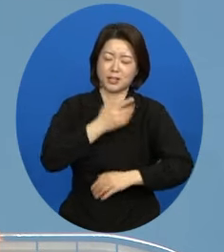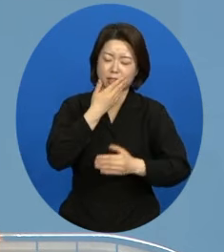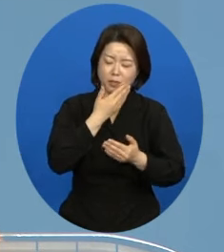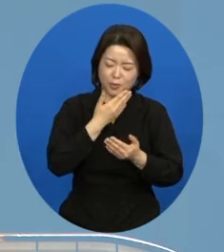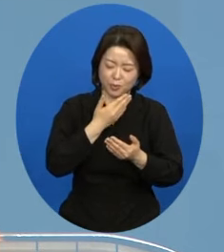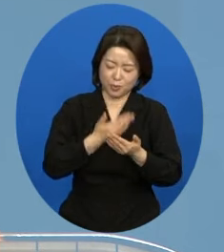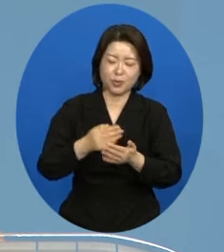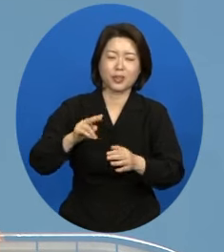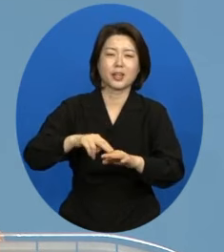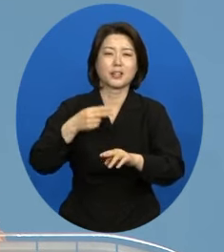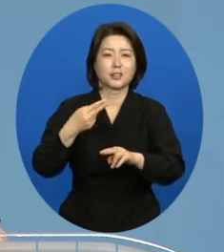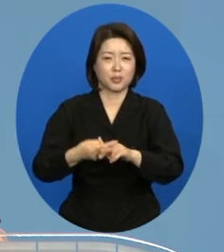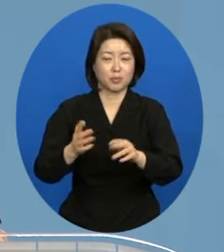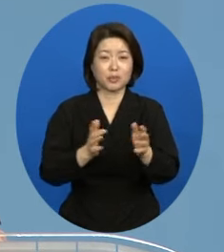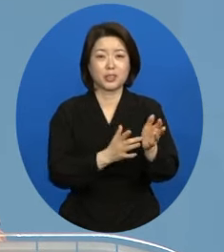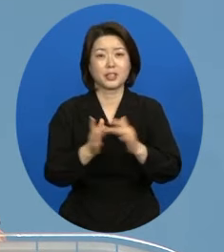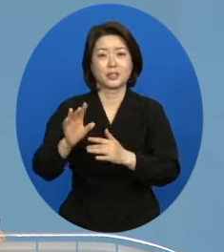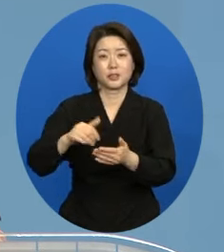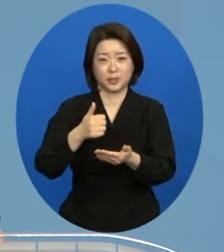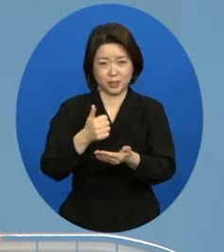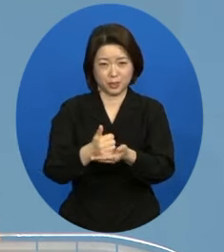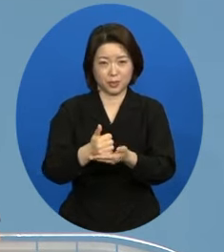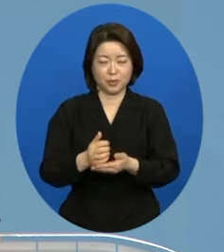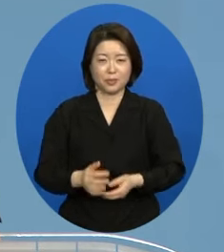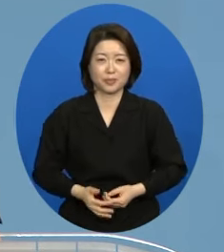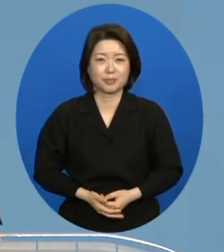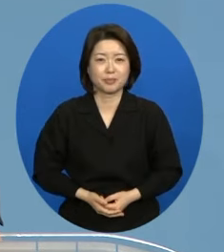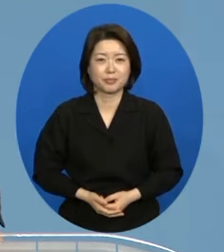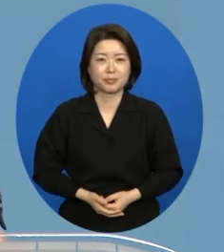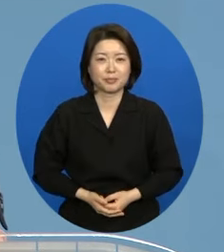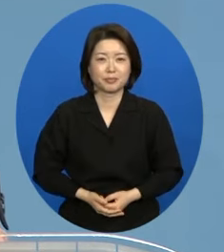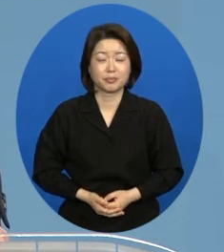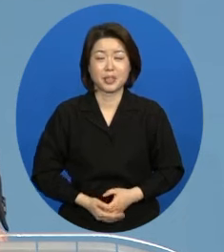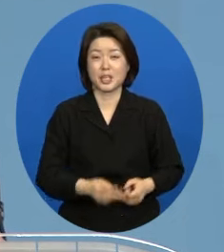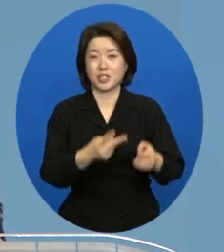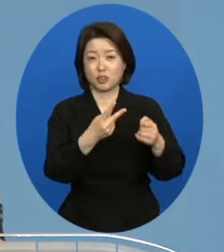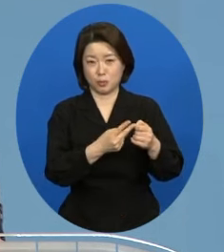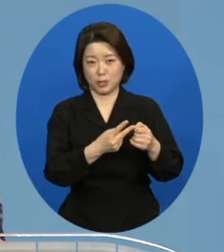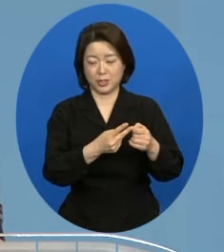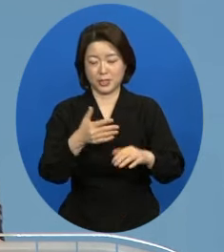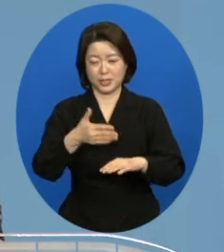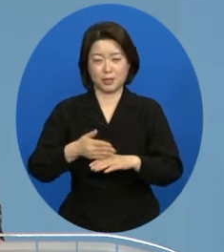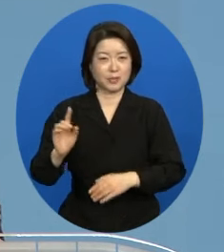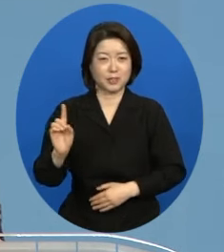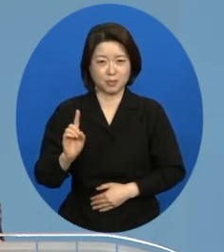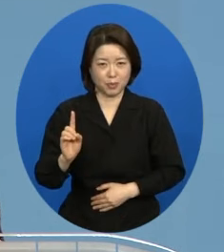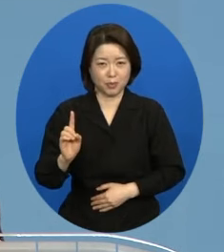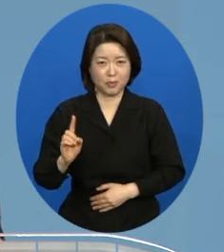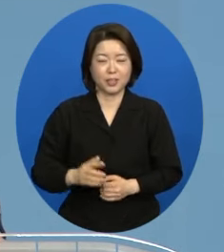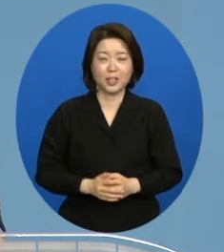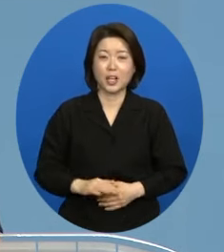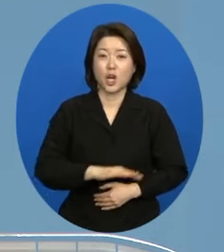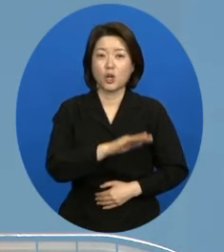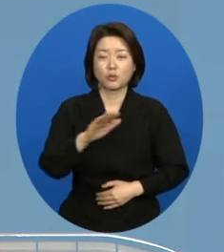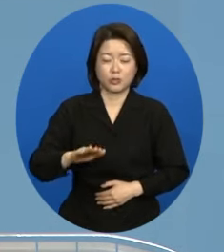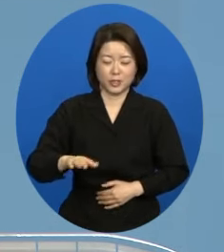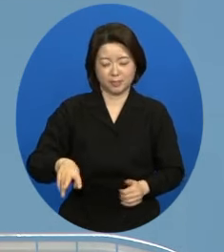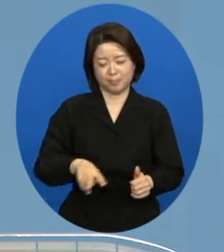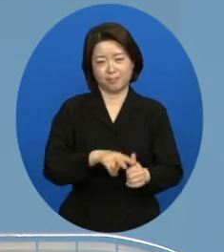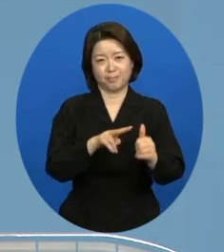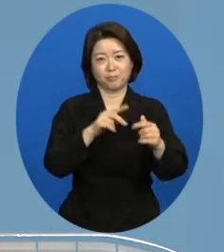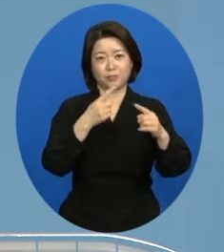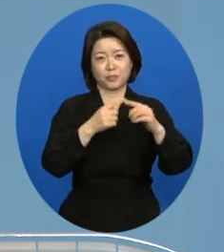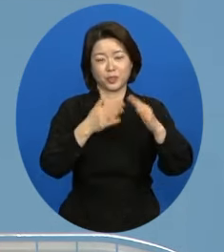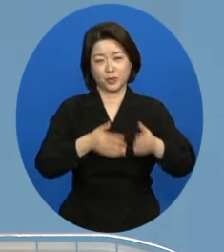선물 예수 그리스도 두 번째로 감사할 것은 교회 세워